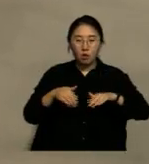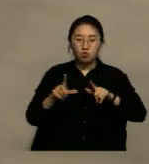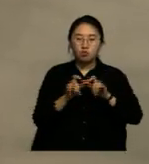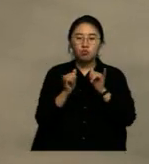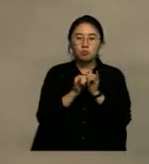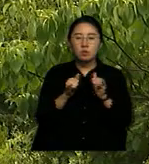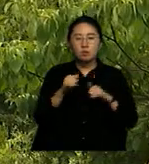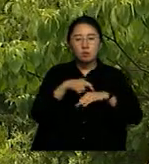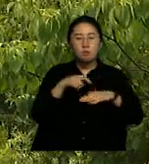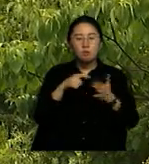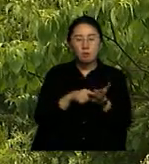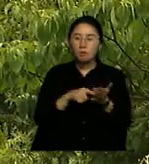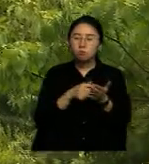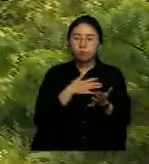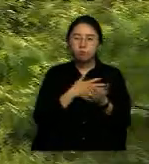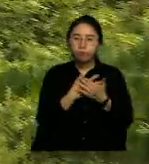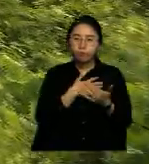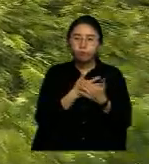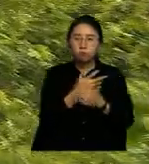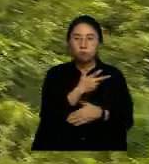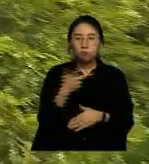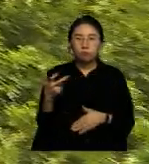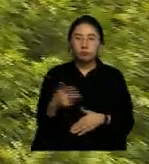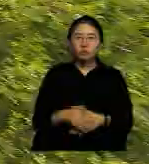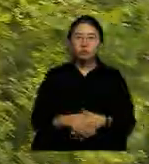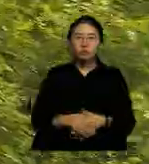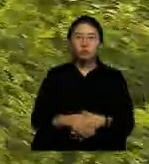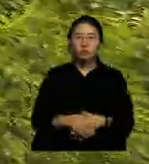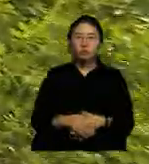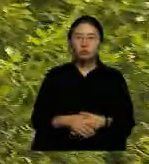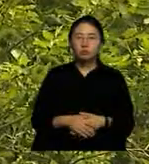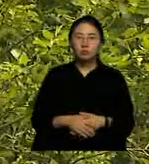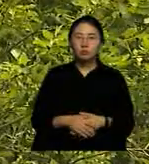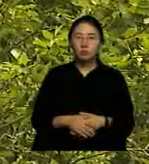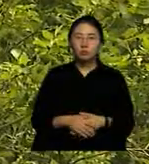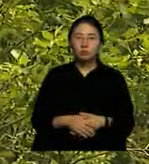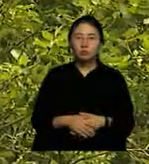주민들의 민심이 크게 요동치고 있습니다. 딜라이브 서울경제 케이블TV 오용석입니다.